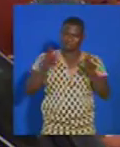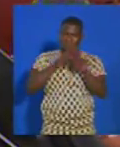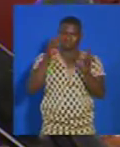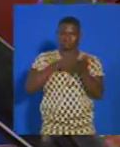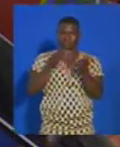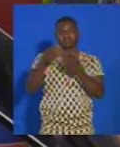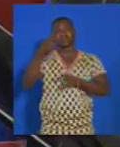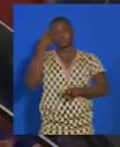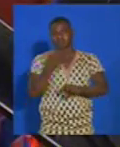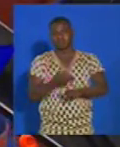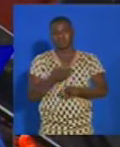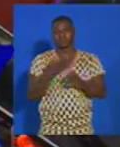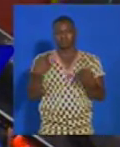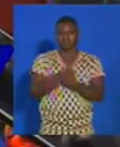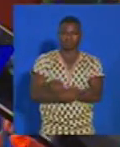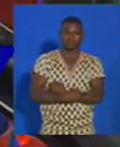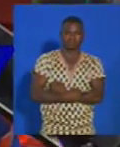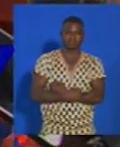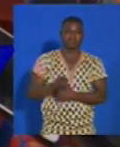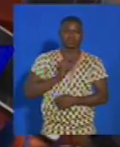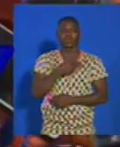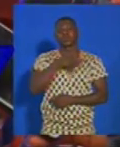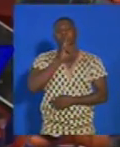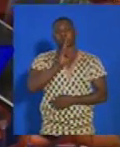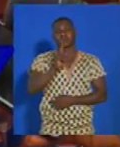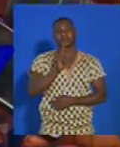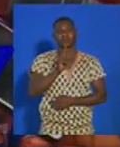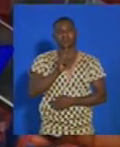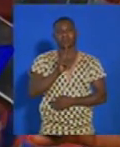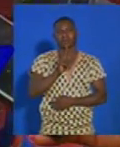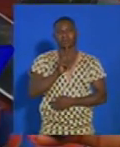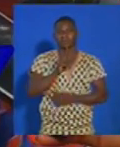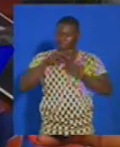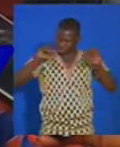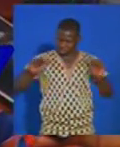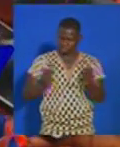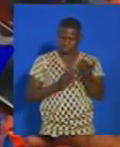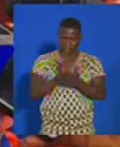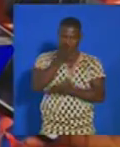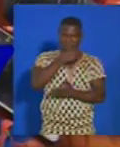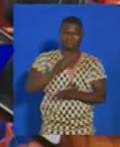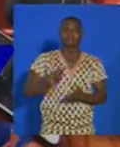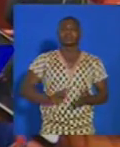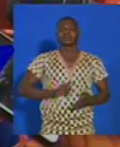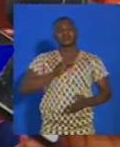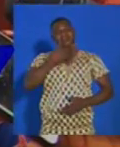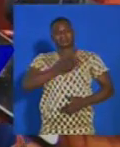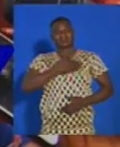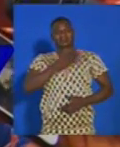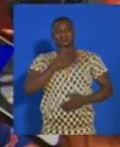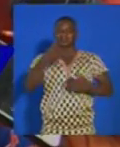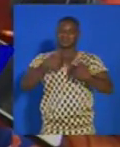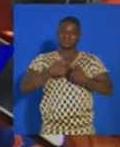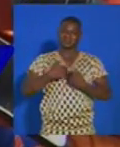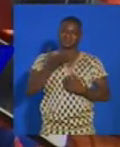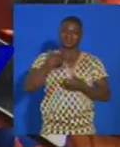difficultés. Aujourd'hui, nous sommes animés par des sentiments de joie. La joie d'avoir